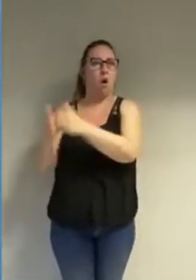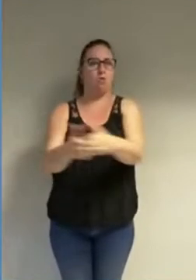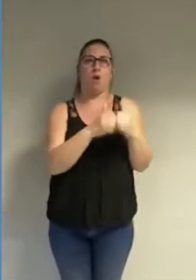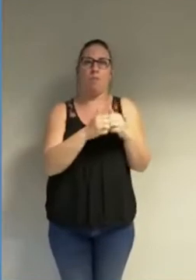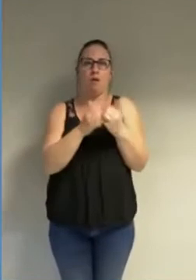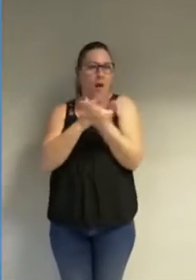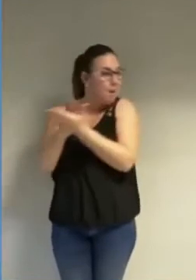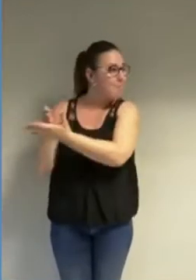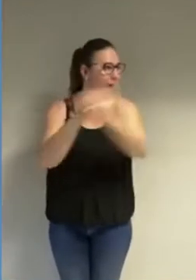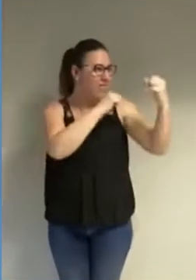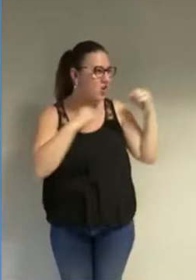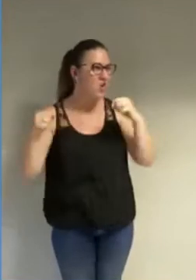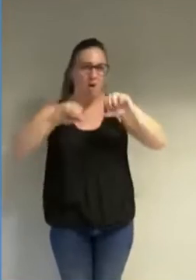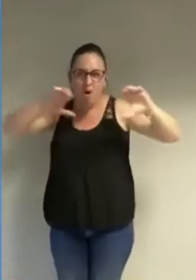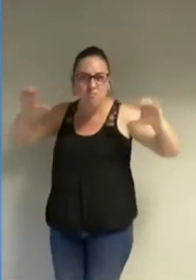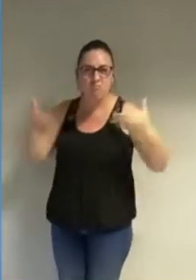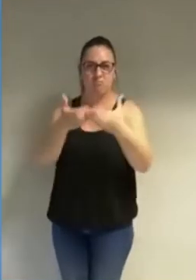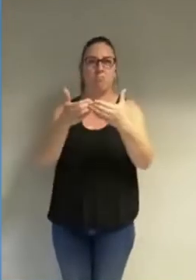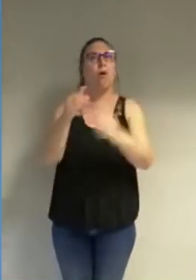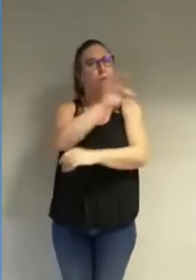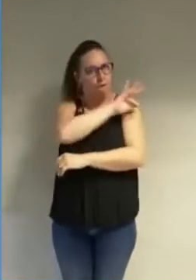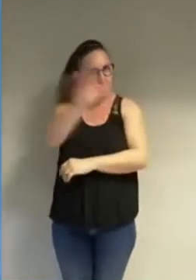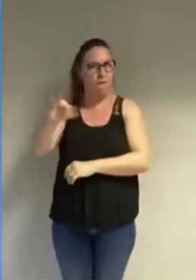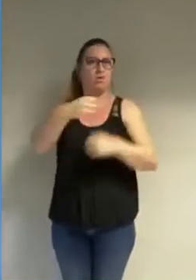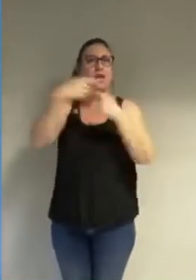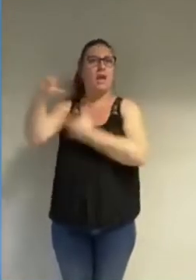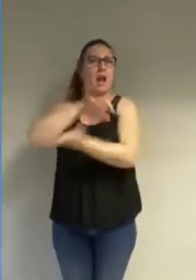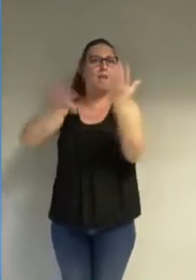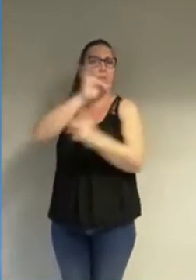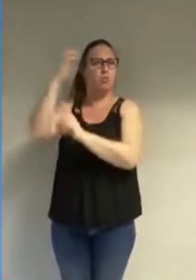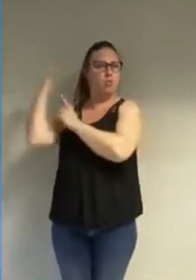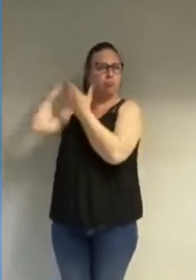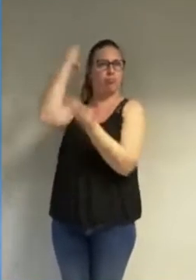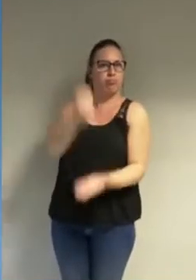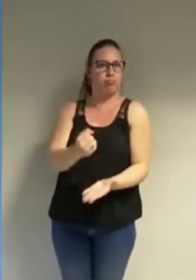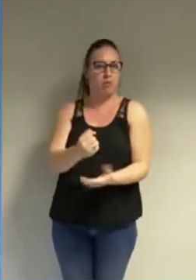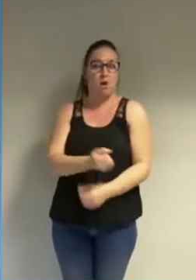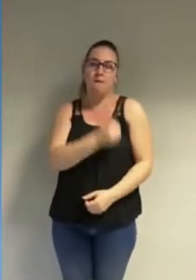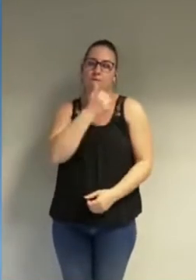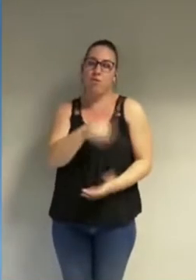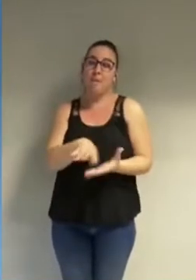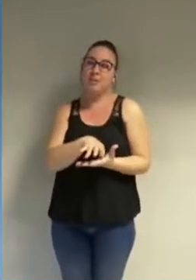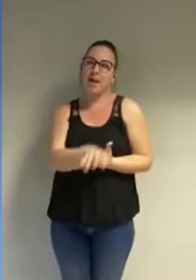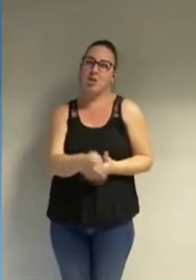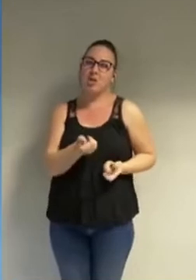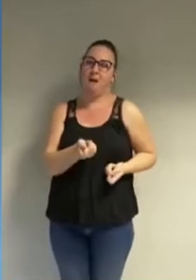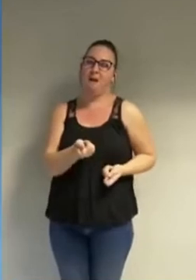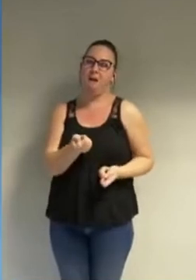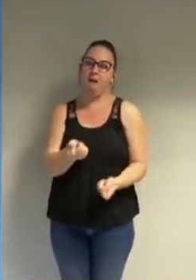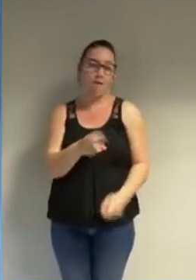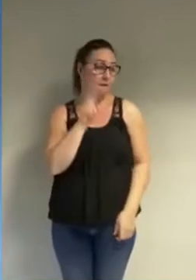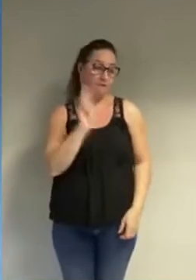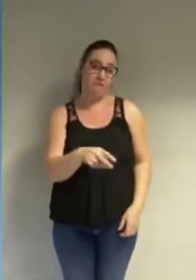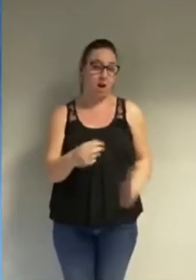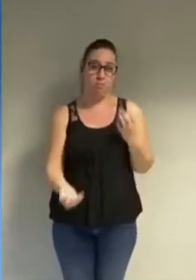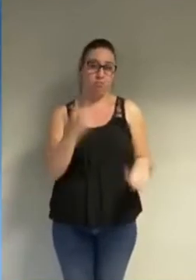ça, la vocation de la France et l'héritage de la Révolution. Et vous exploitez à fond, ça c'est très moderne, il faut le reconnaître, le